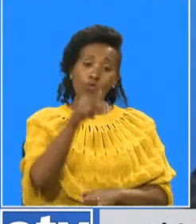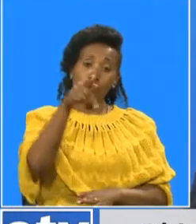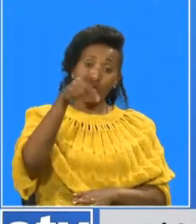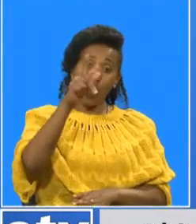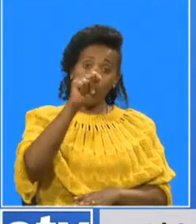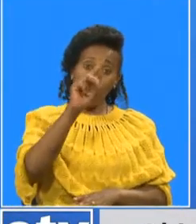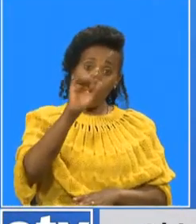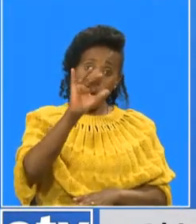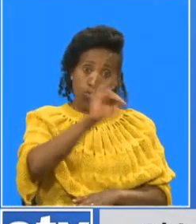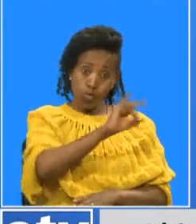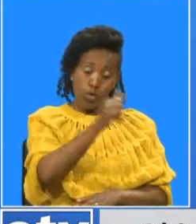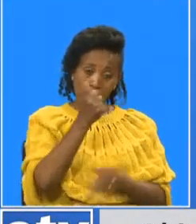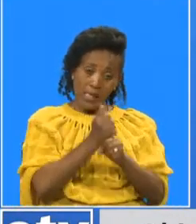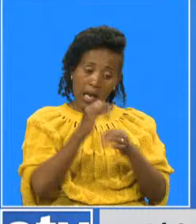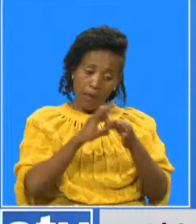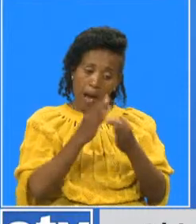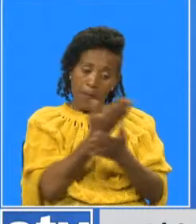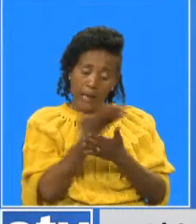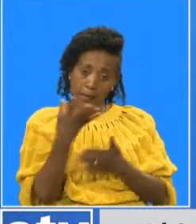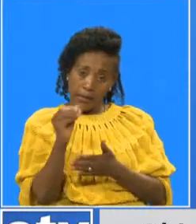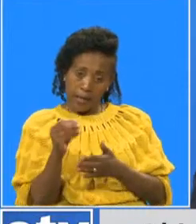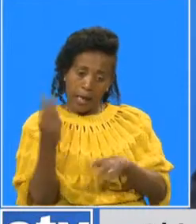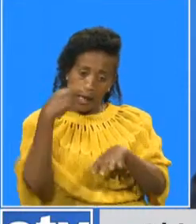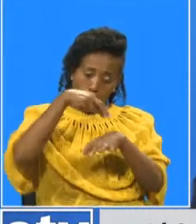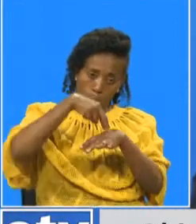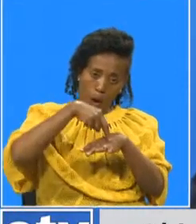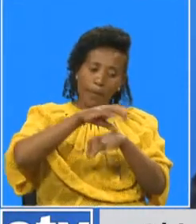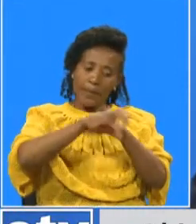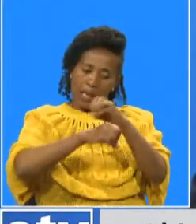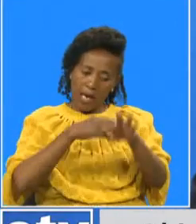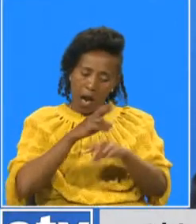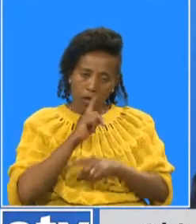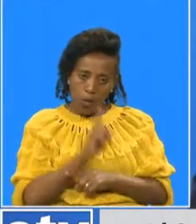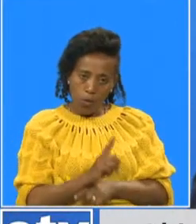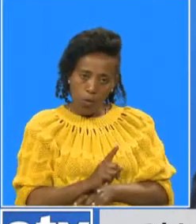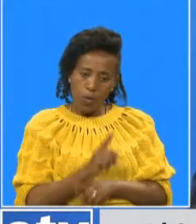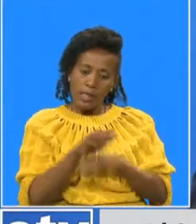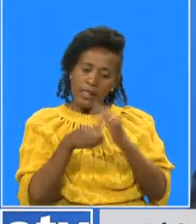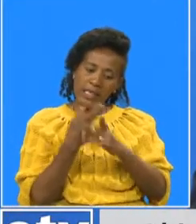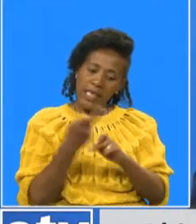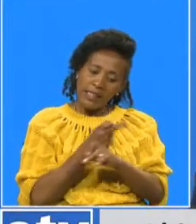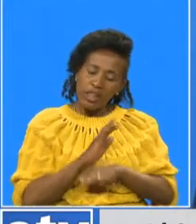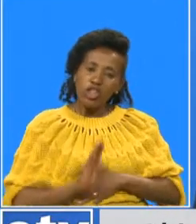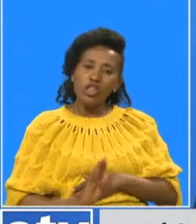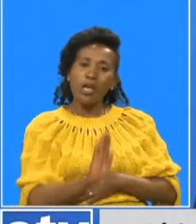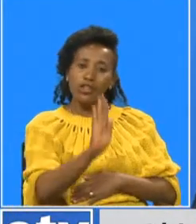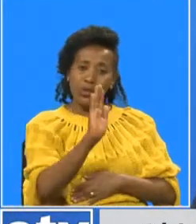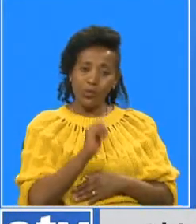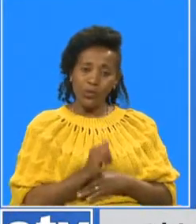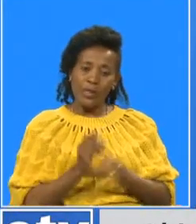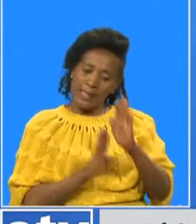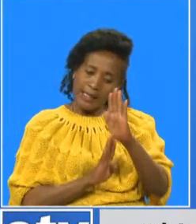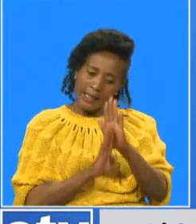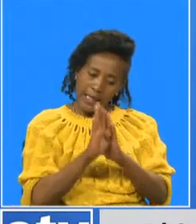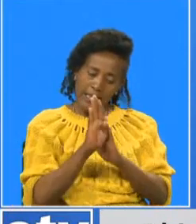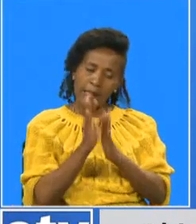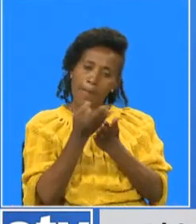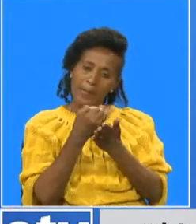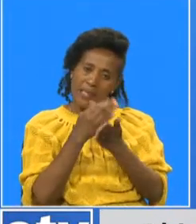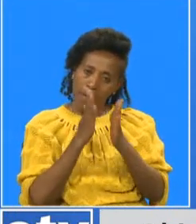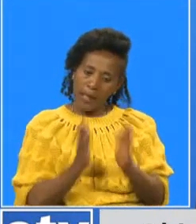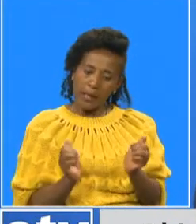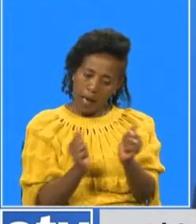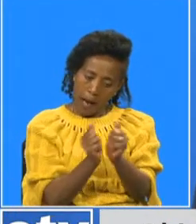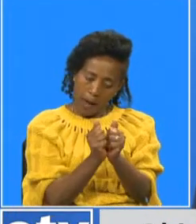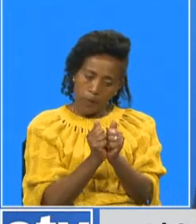ባህሪ የሰራተኛ ማህበራትና የተቋማት ተመካክረው ስለ ድርጅታቸው እድገት እና ምርታማነት